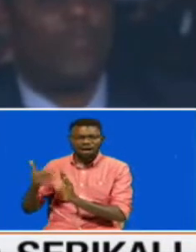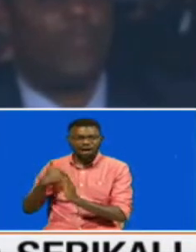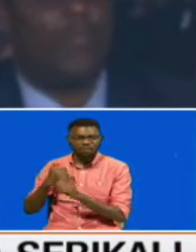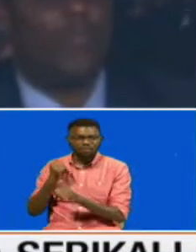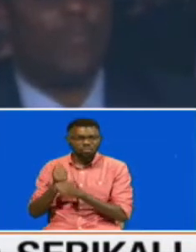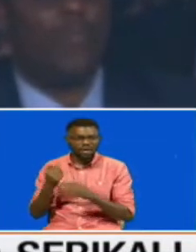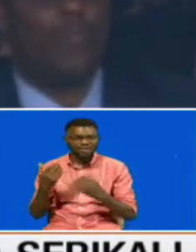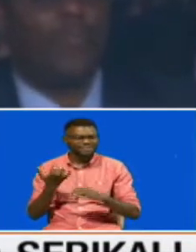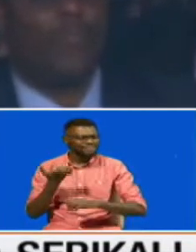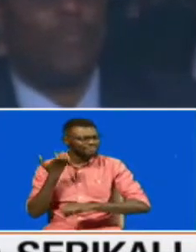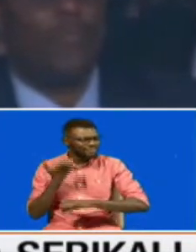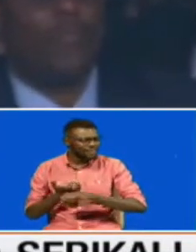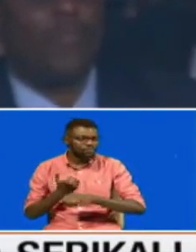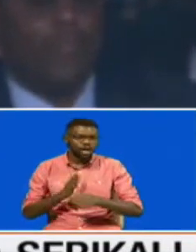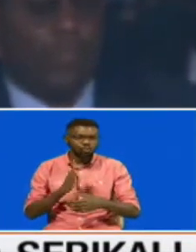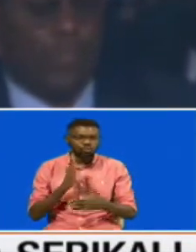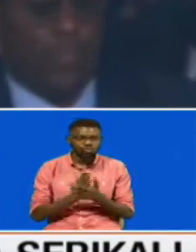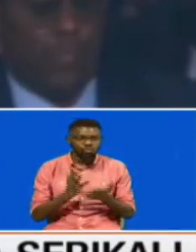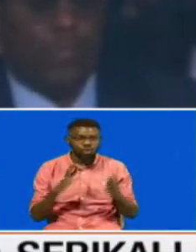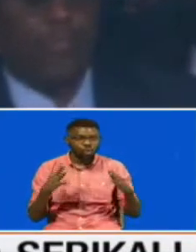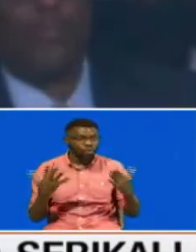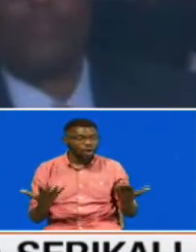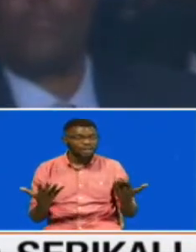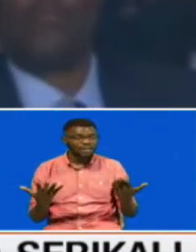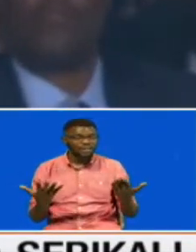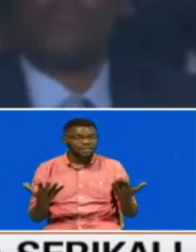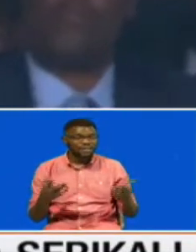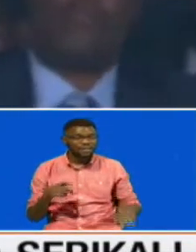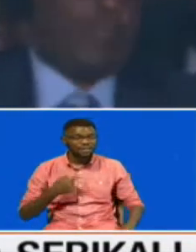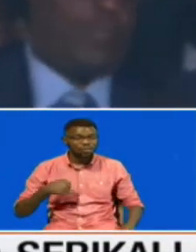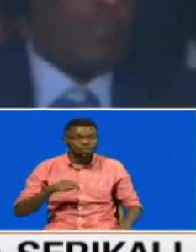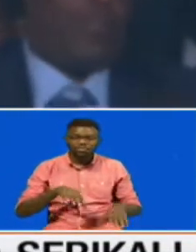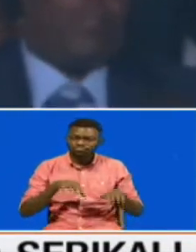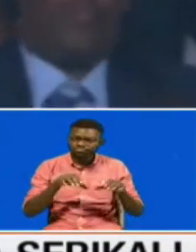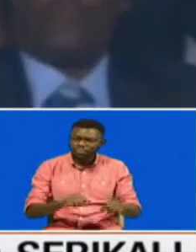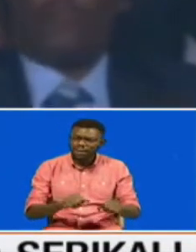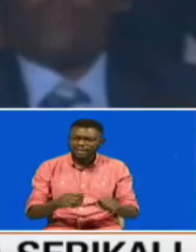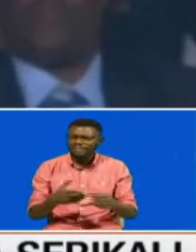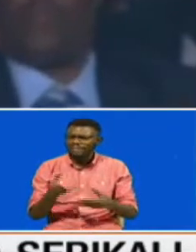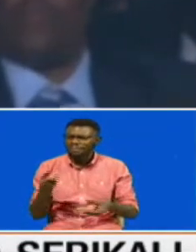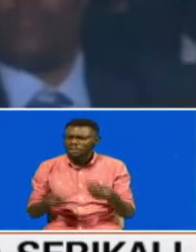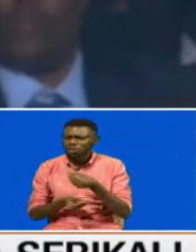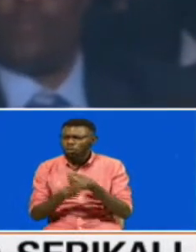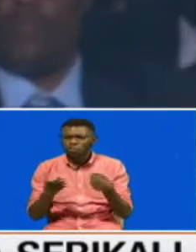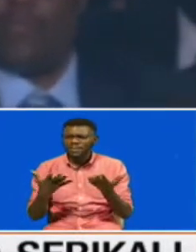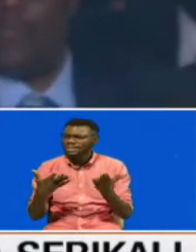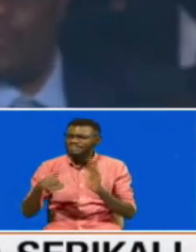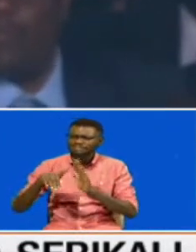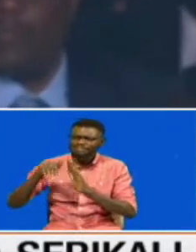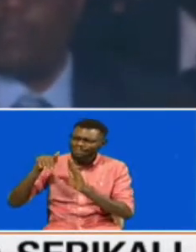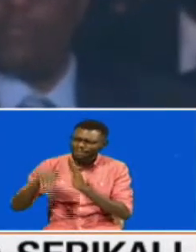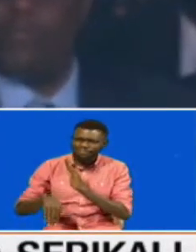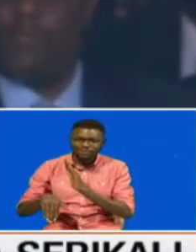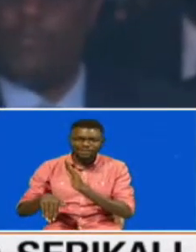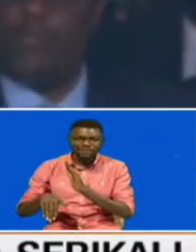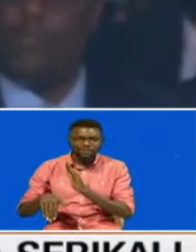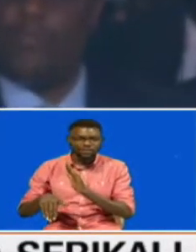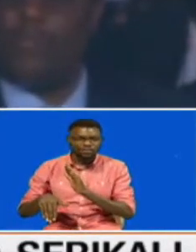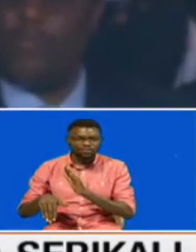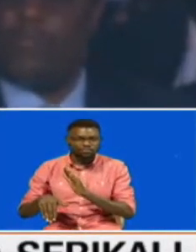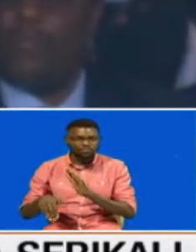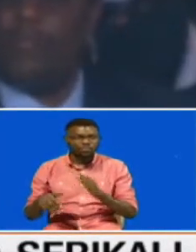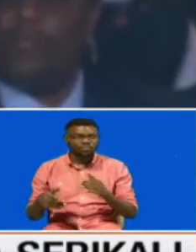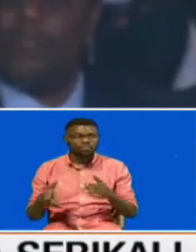The truth of the matter is that we have inherited a dilapidated economy that is